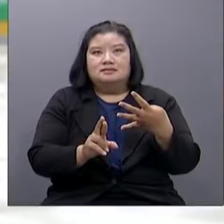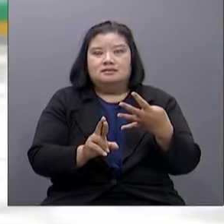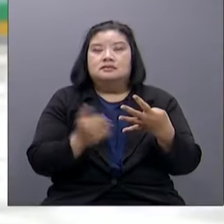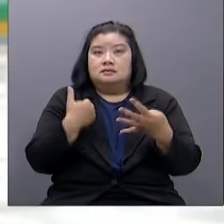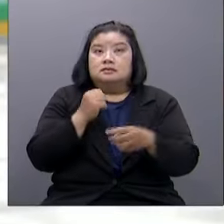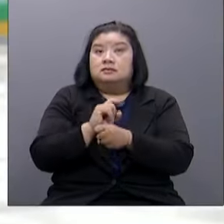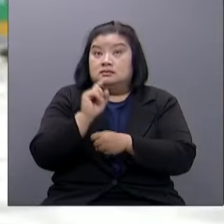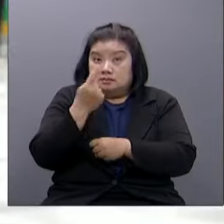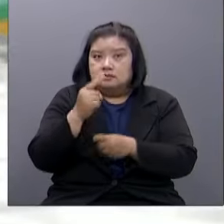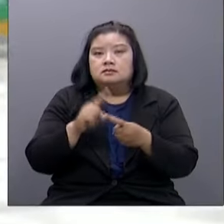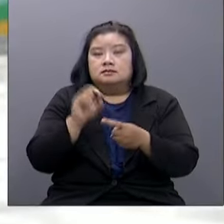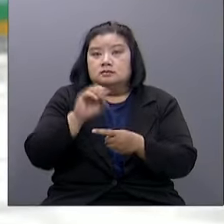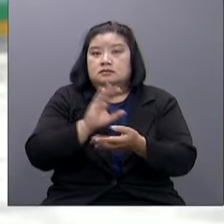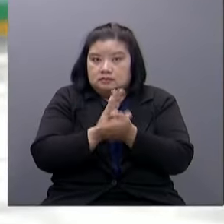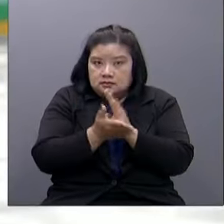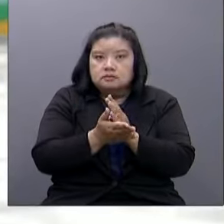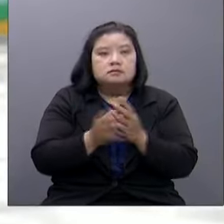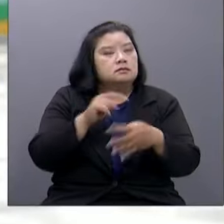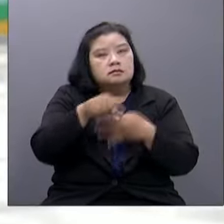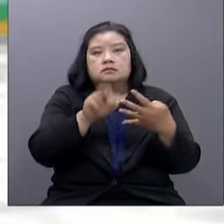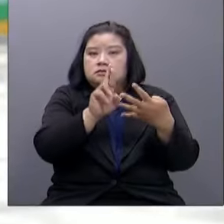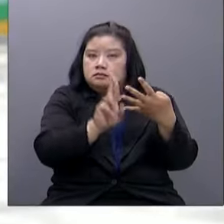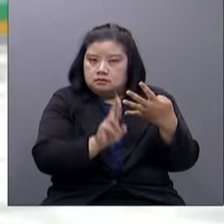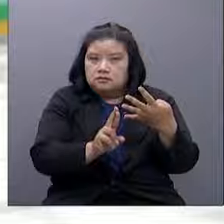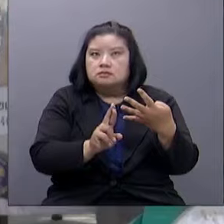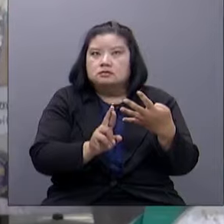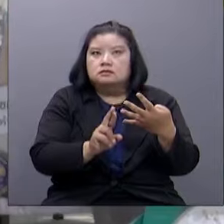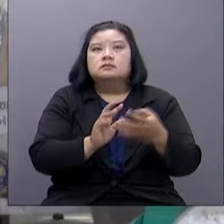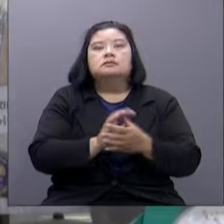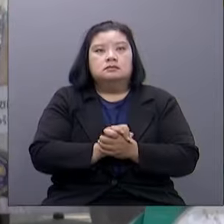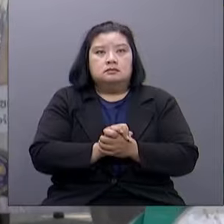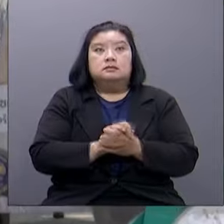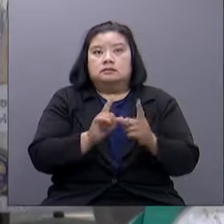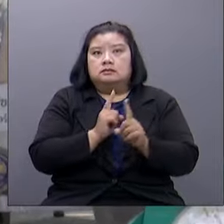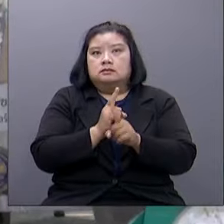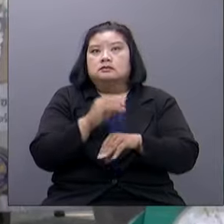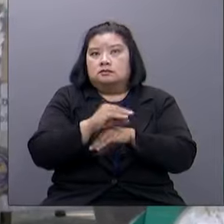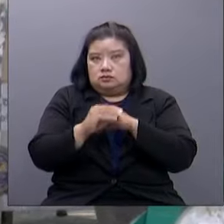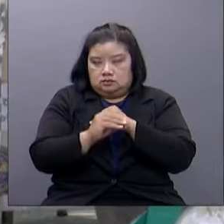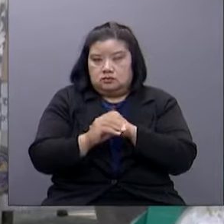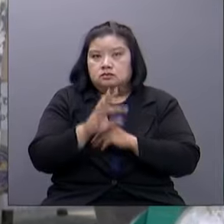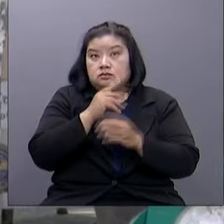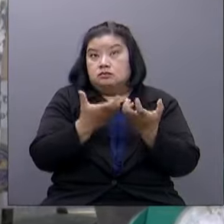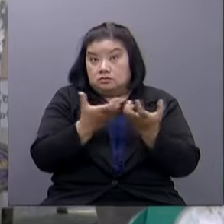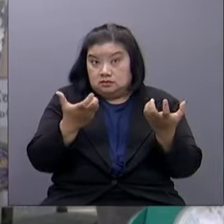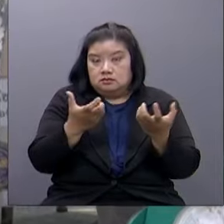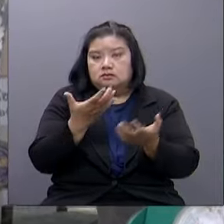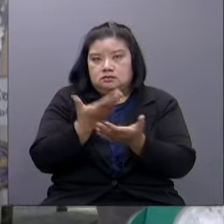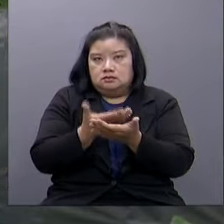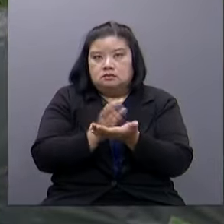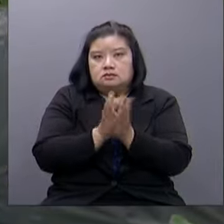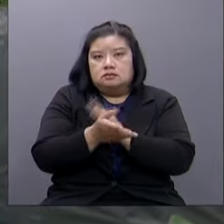reuse recycle อย่างเงี้ยก็คือให้มันเข้าระบบแล้วเปลี่ยนแปลงได้เป็นโครงการที่ว่าขยะแยกแลกของแล้วก็จะมี